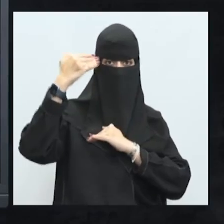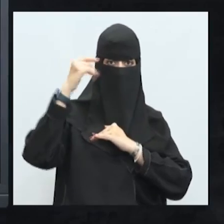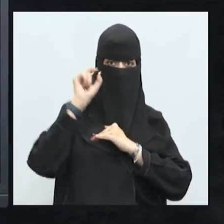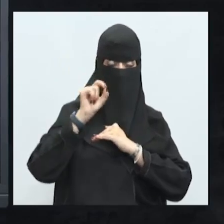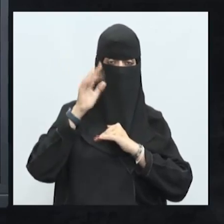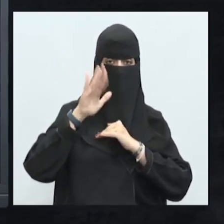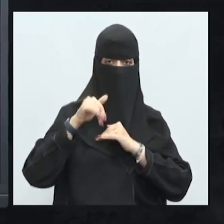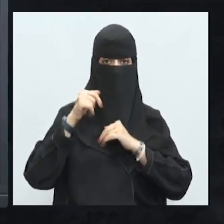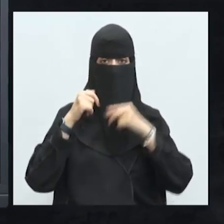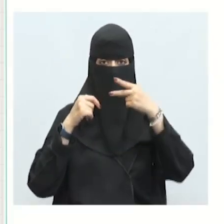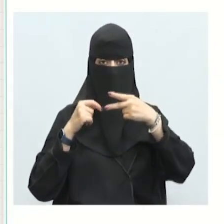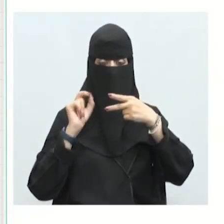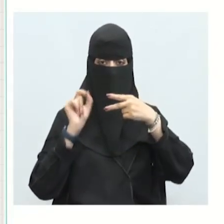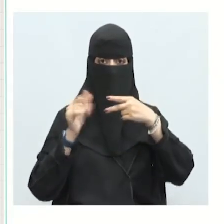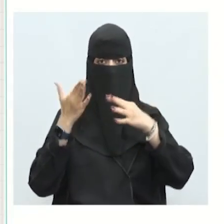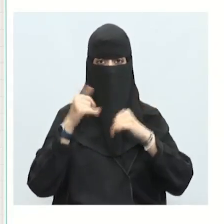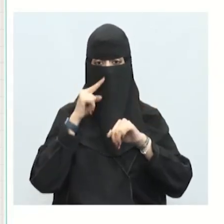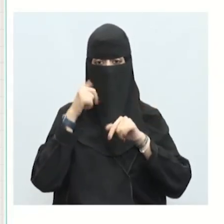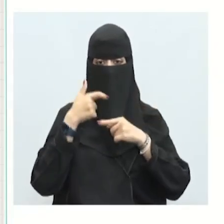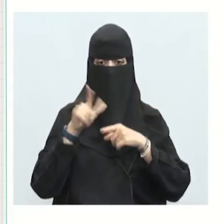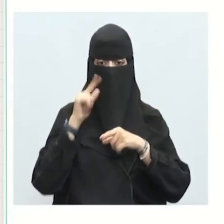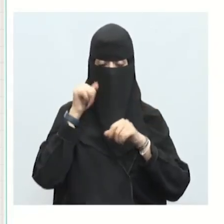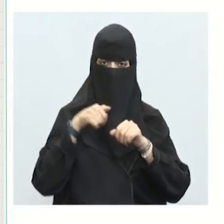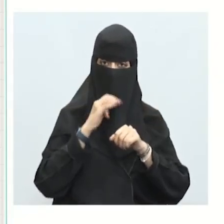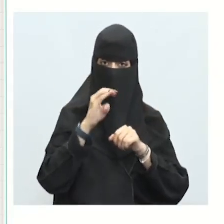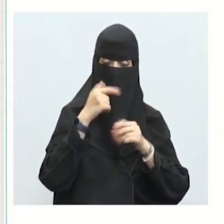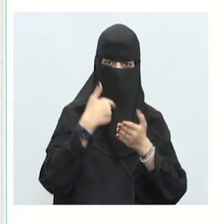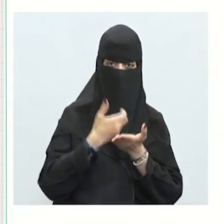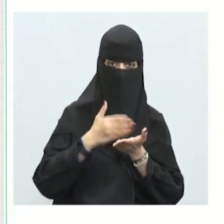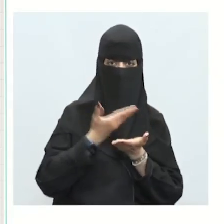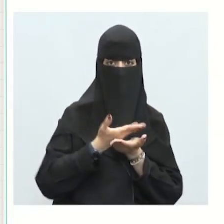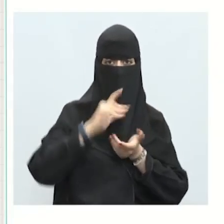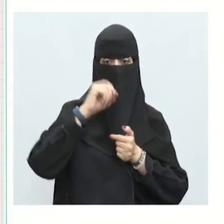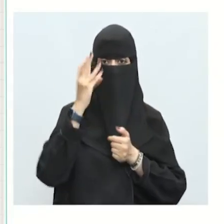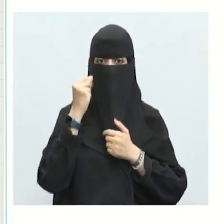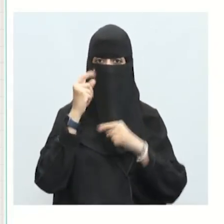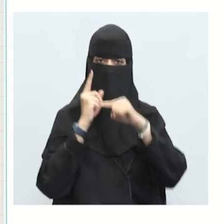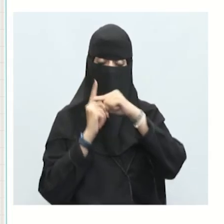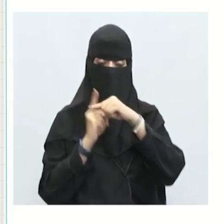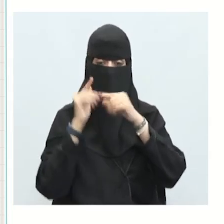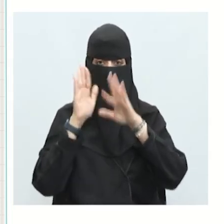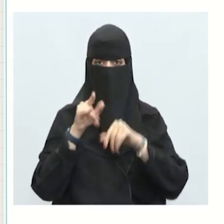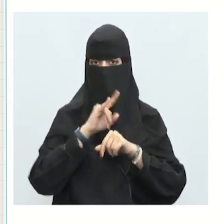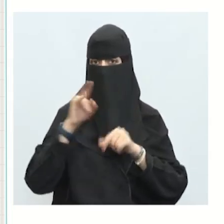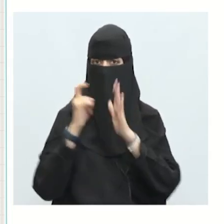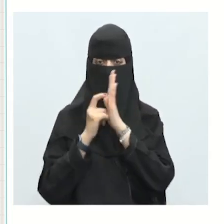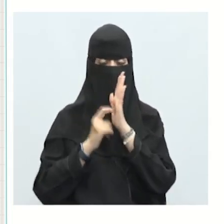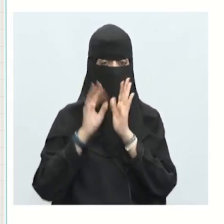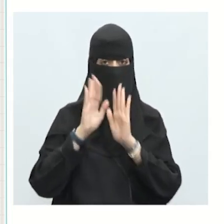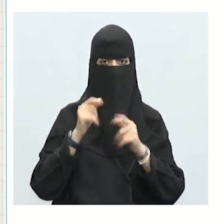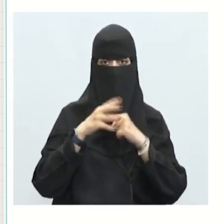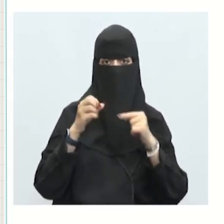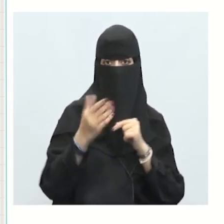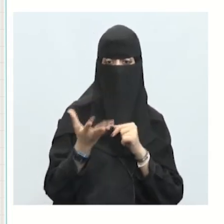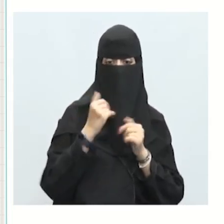اذا تحقق الشرط صواب في يتم طباعه برنت رقم موجب اذا لم يتحقق الشرط سوف